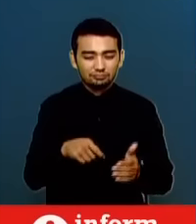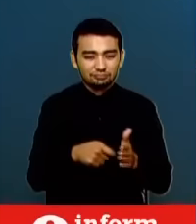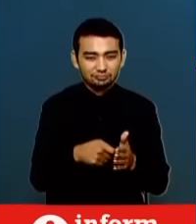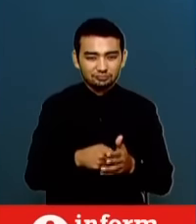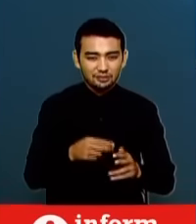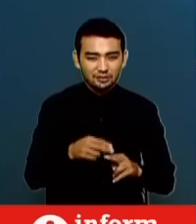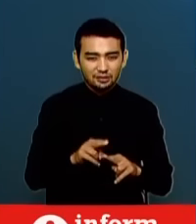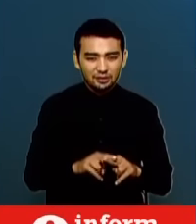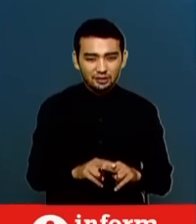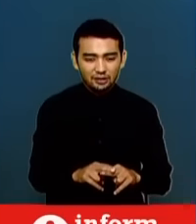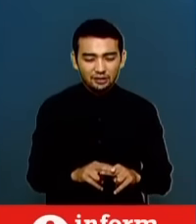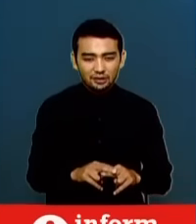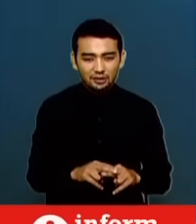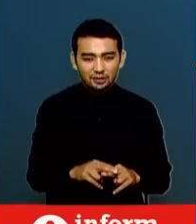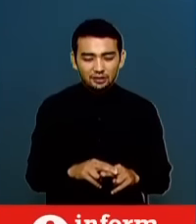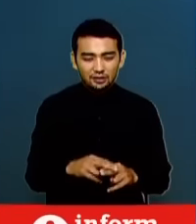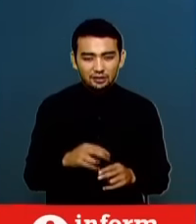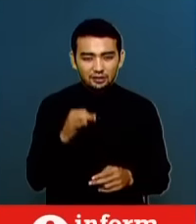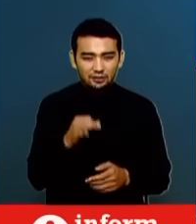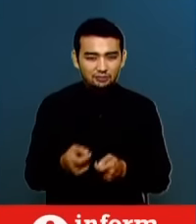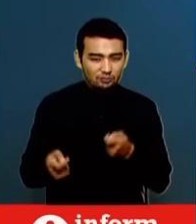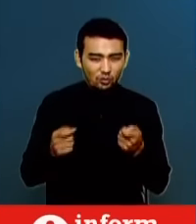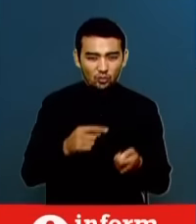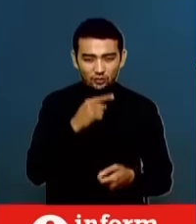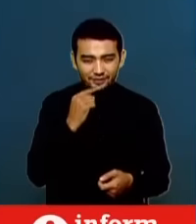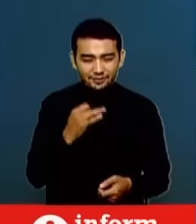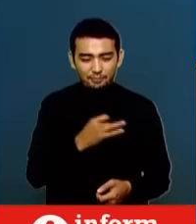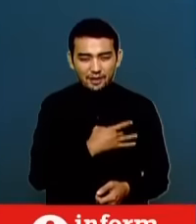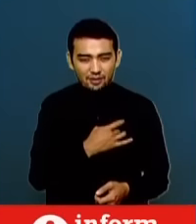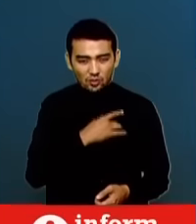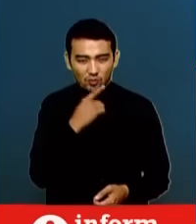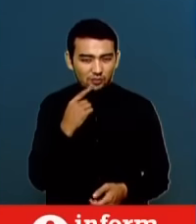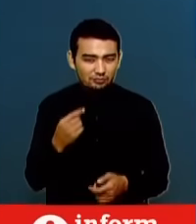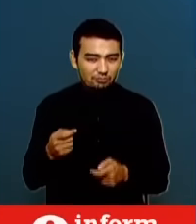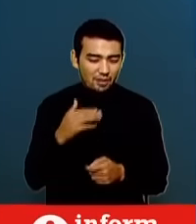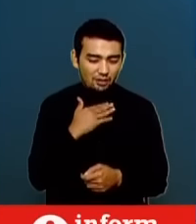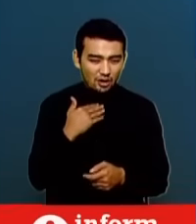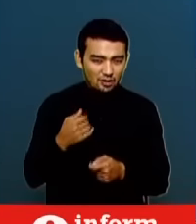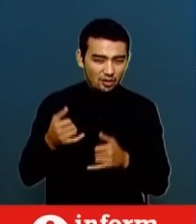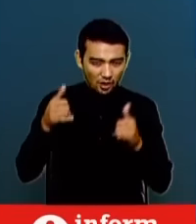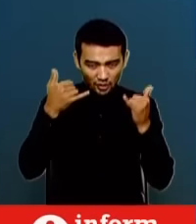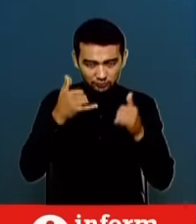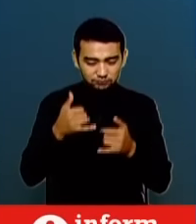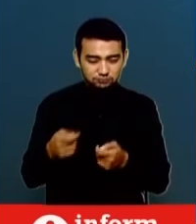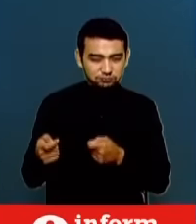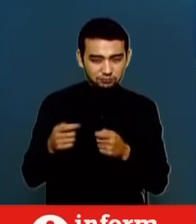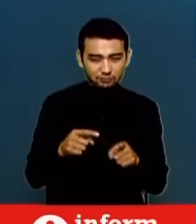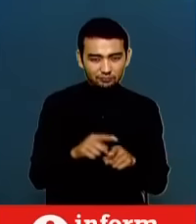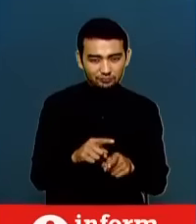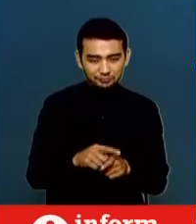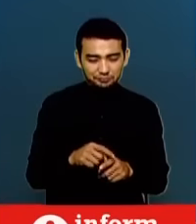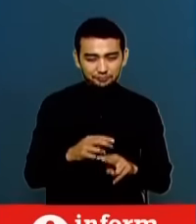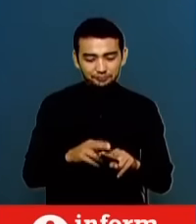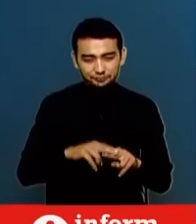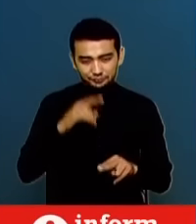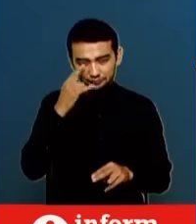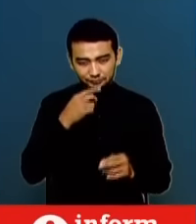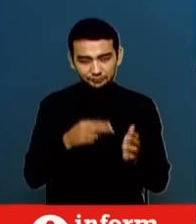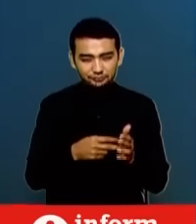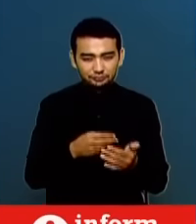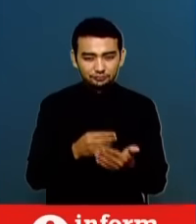грубо говоря, и в основном поставляет Россия и Белоруссия нам. Это мясо коров, и в том числе и бычки приходят тоже, потому что рубль